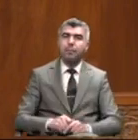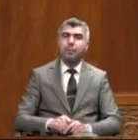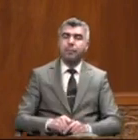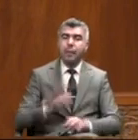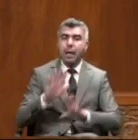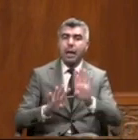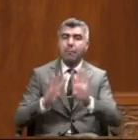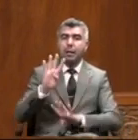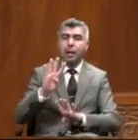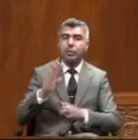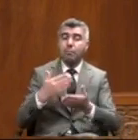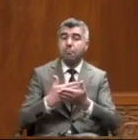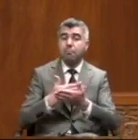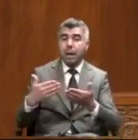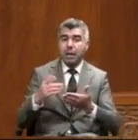هو